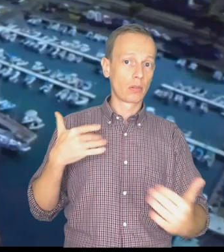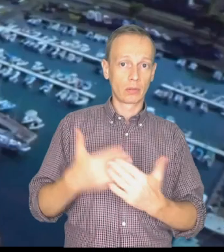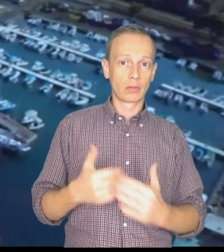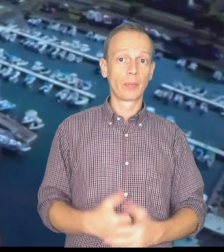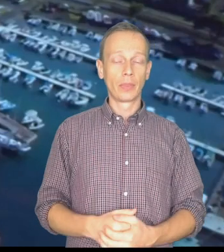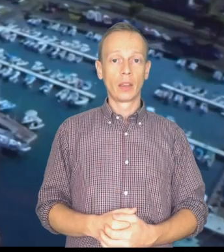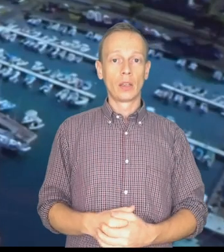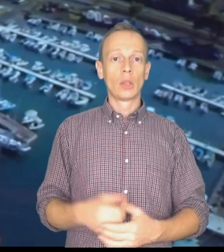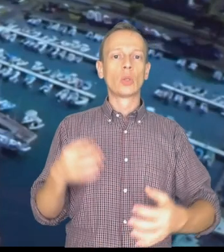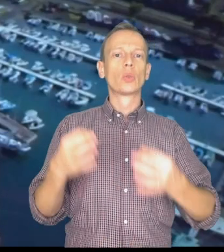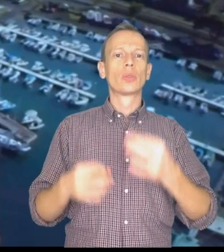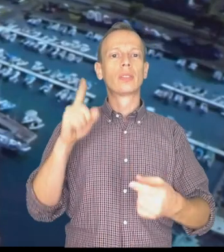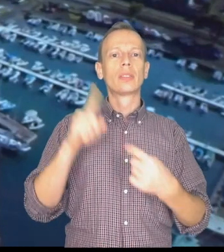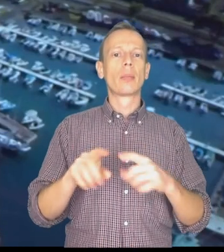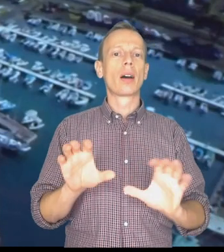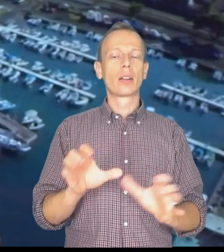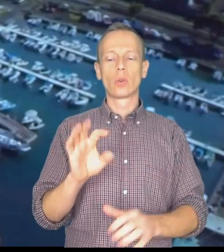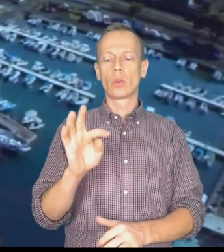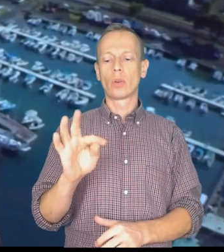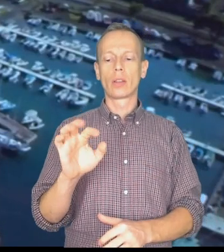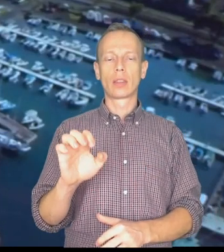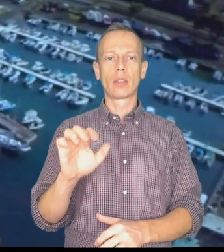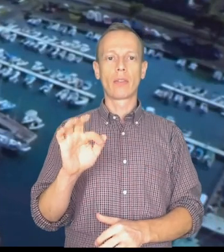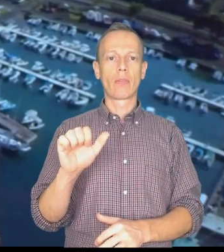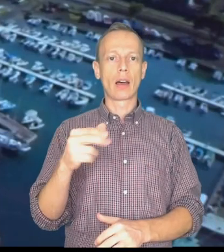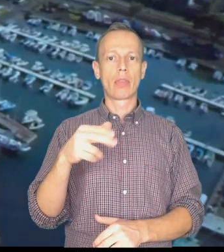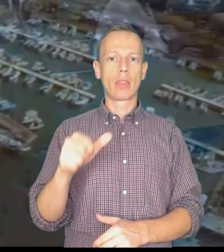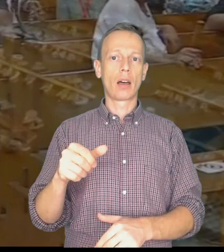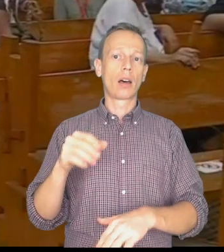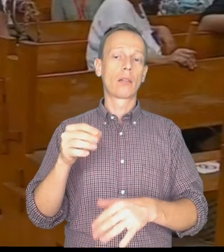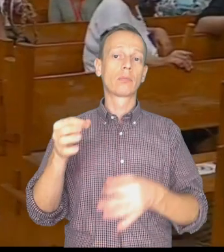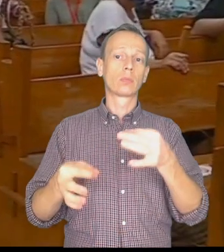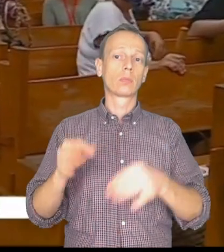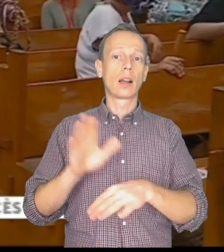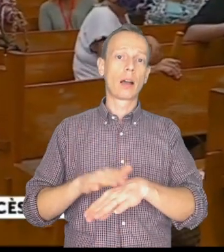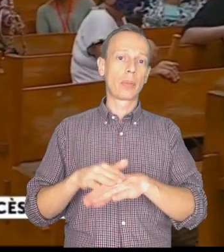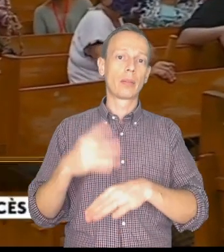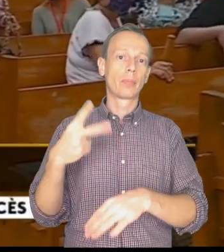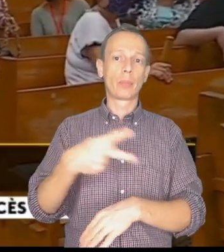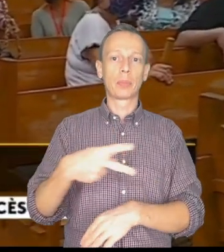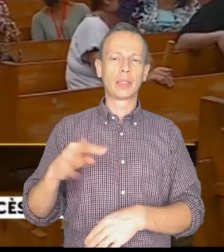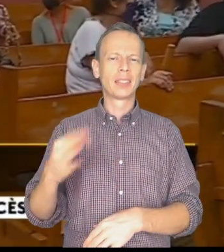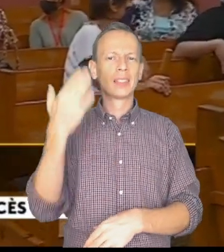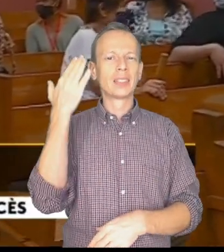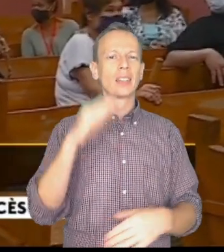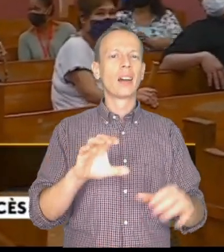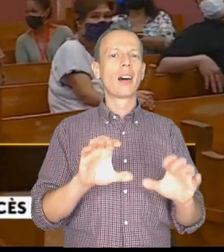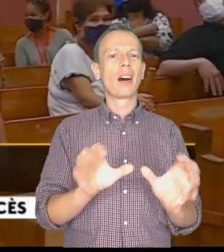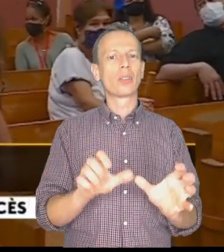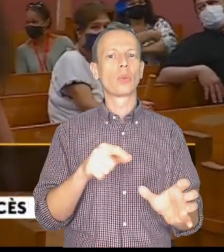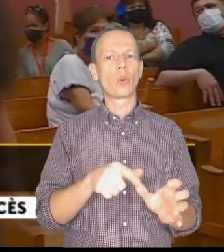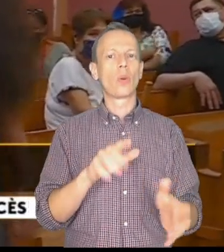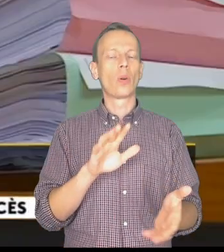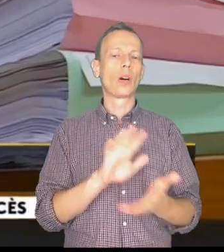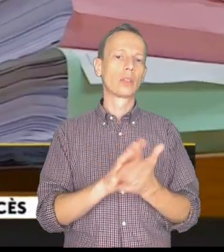En justice, le procès de l'affaire Radio-Tefana s'est ouvert ce matin devant la cour d'appel de Pape-Été. Je rappelle que dans ce dossier, la radio